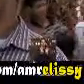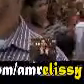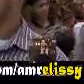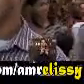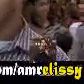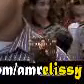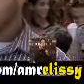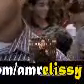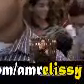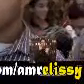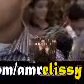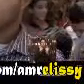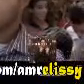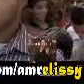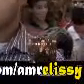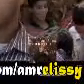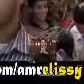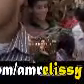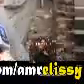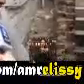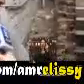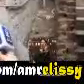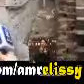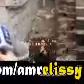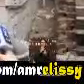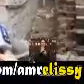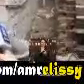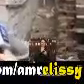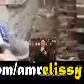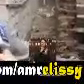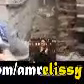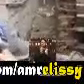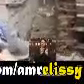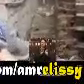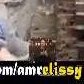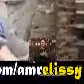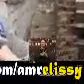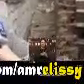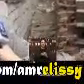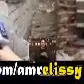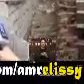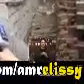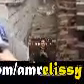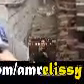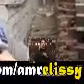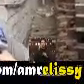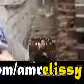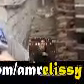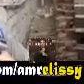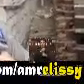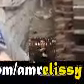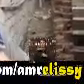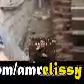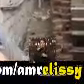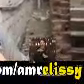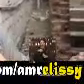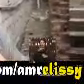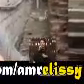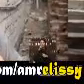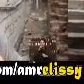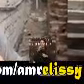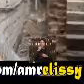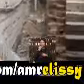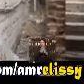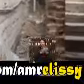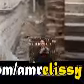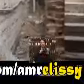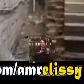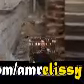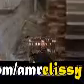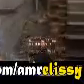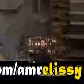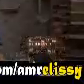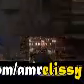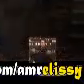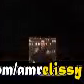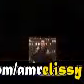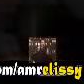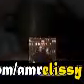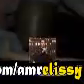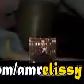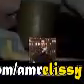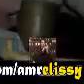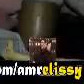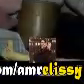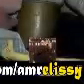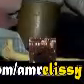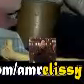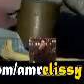بالنسبه للمياه ديت عشان الزراعه. الست ده هي ست على جده وجثه متوفي ومعاها حوالي 7 افراد صغيرين